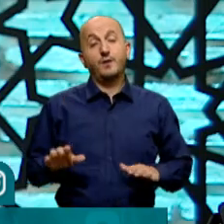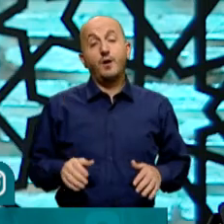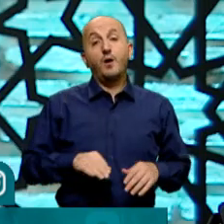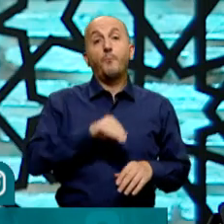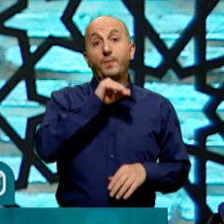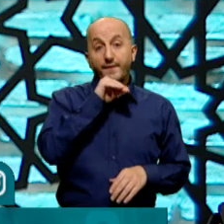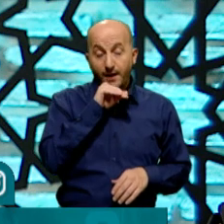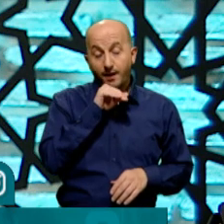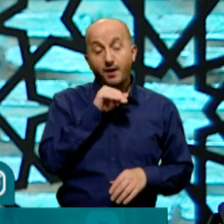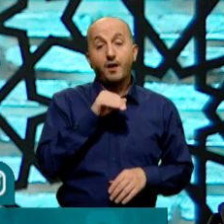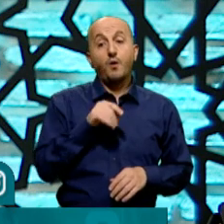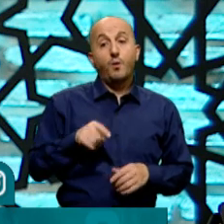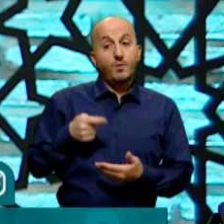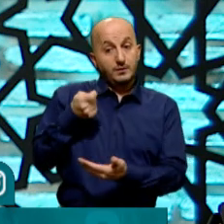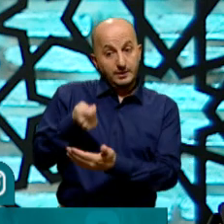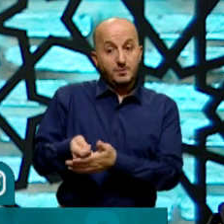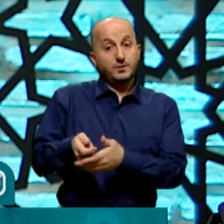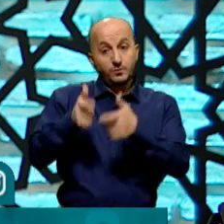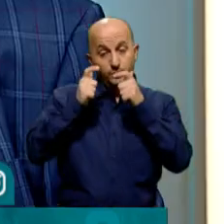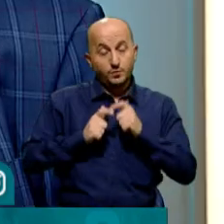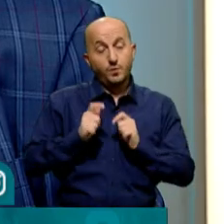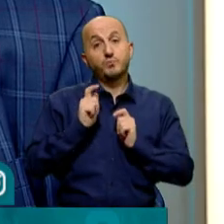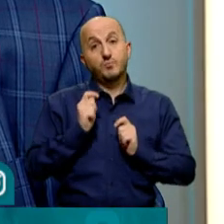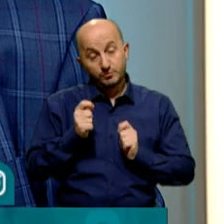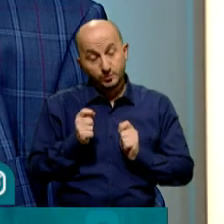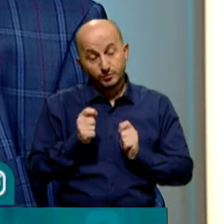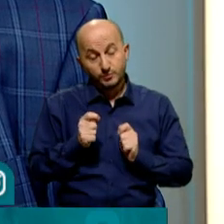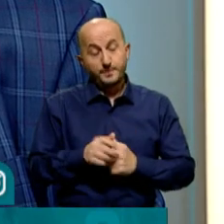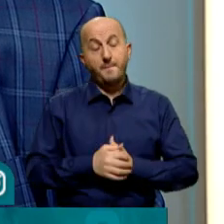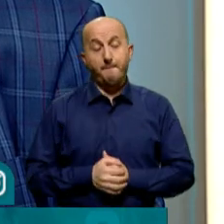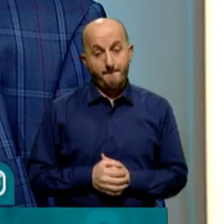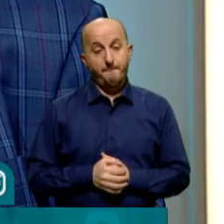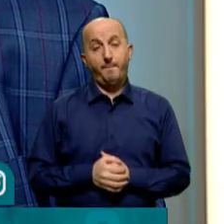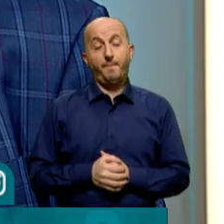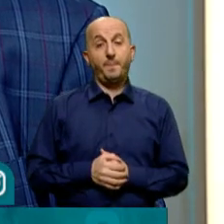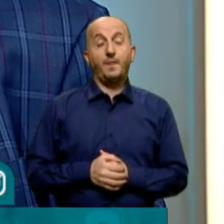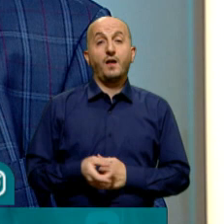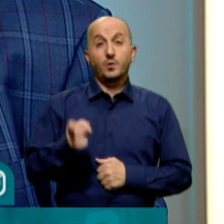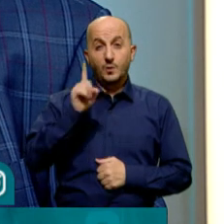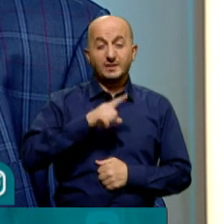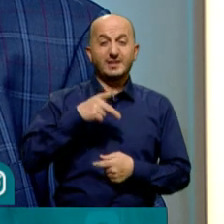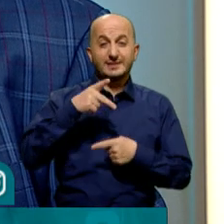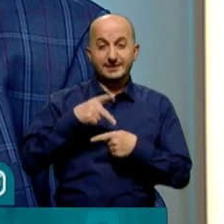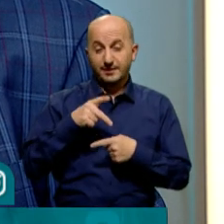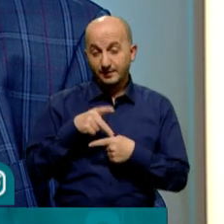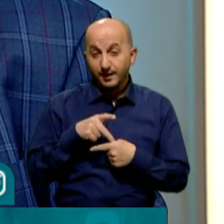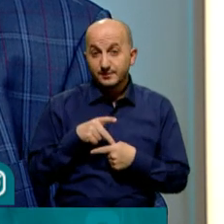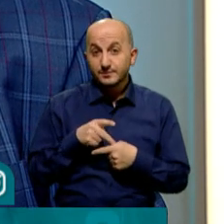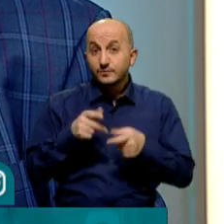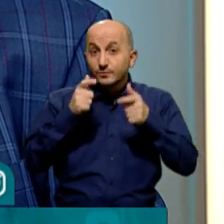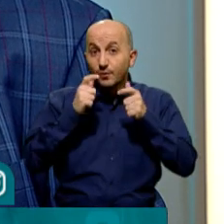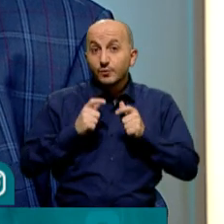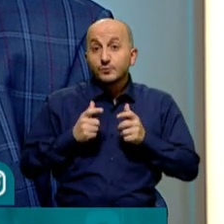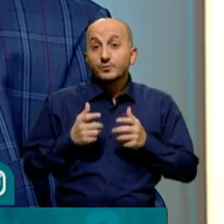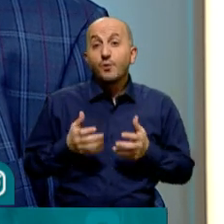baba olarak bunların nafakalarını temin etmelidir. Sorumluluk onun üzerinde. Onundur. Dolayısıyla zekattan ve zekat